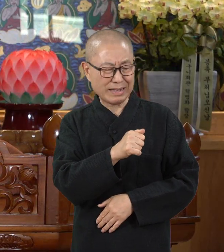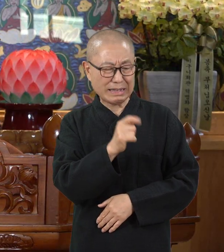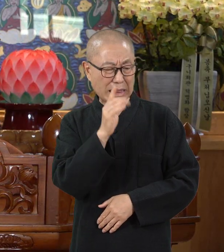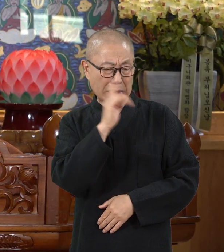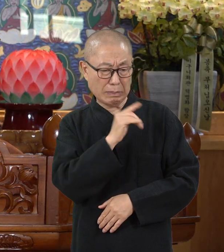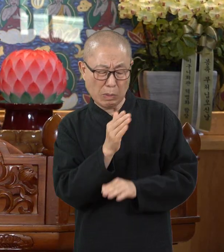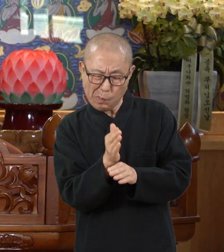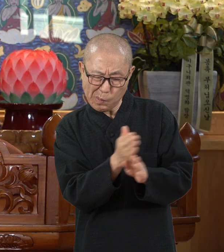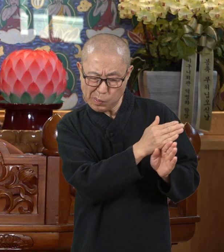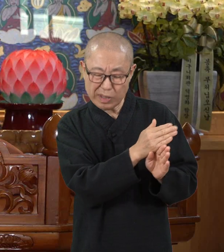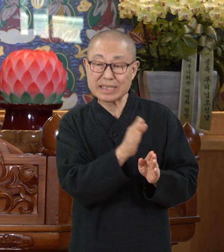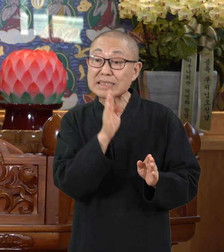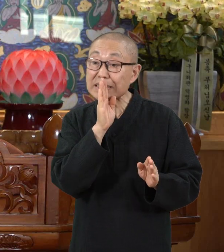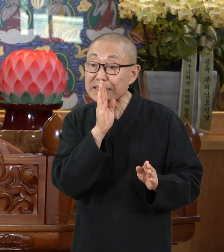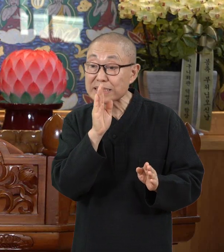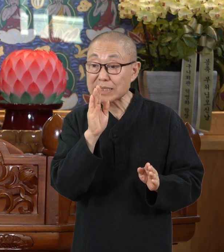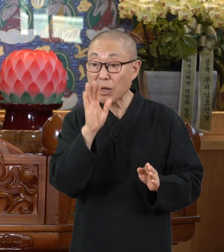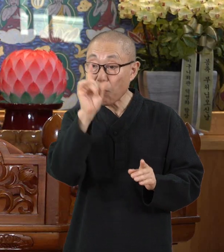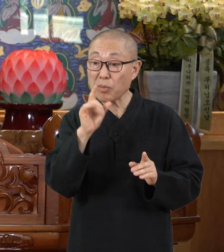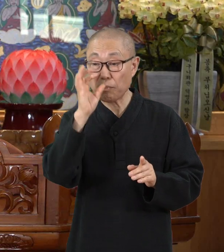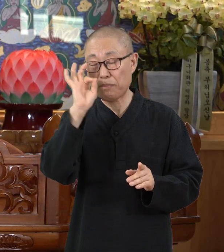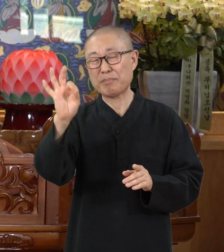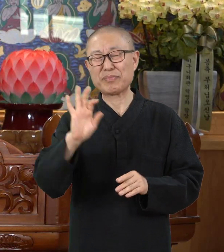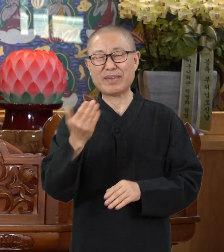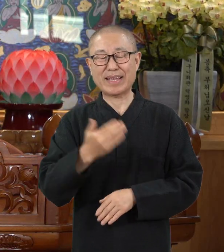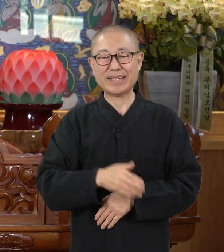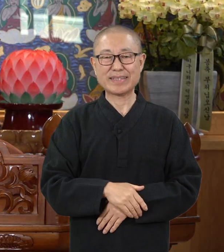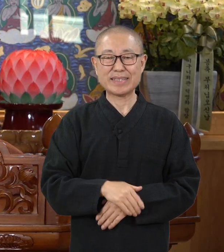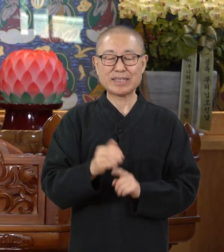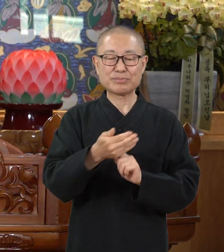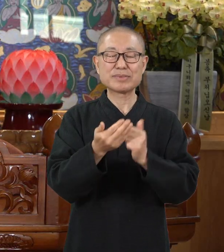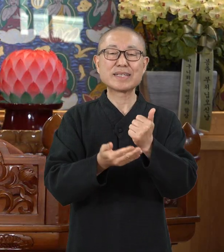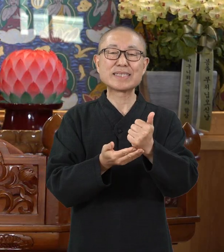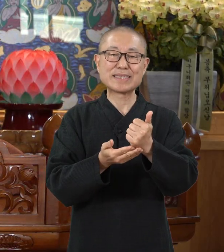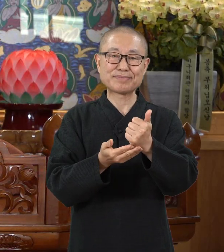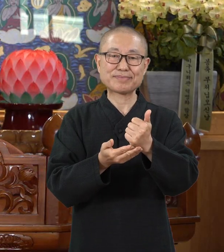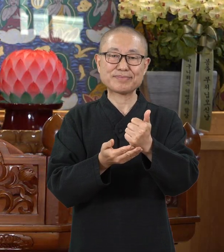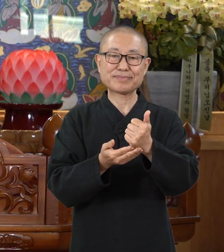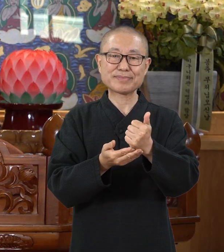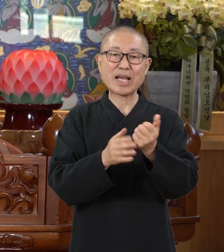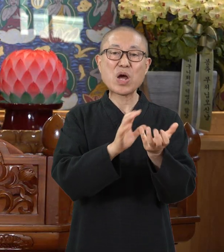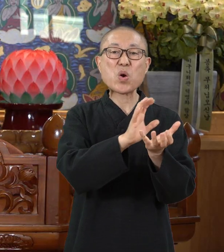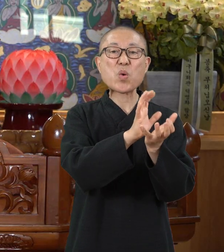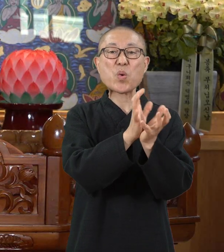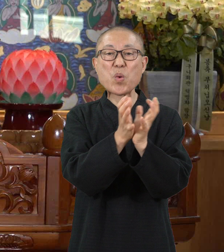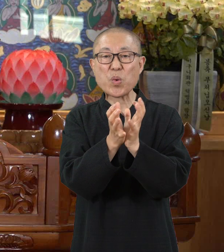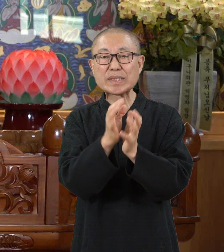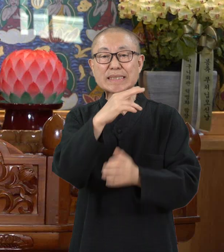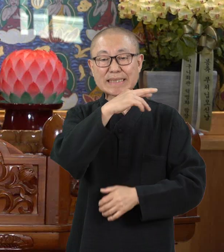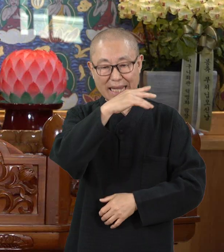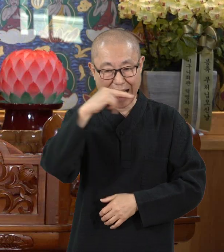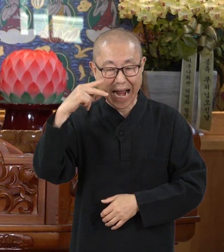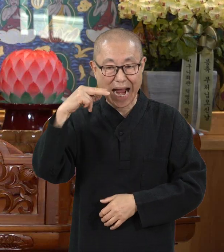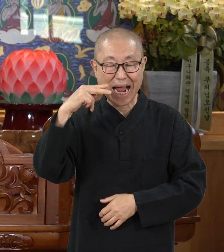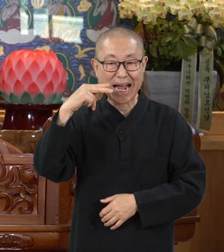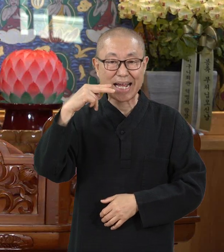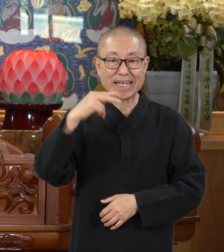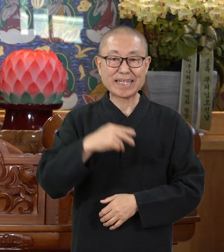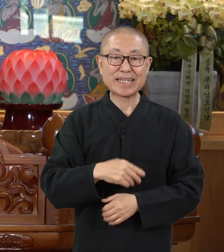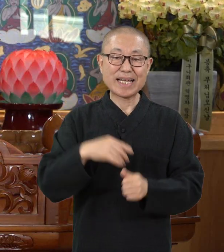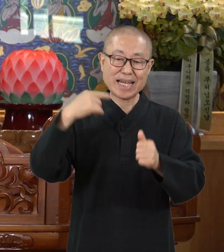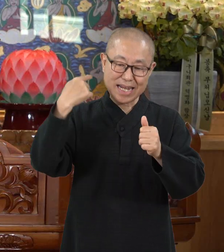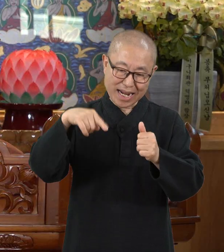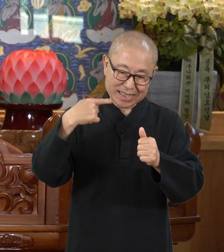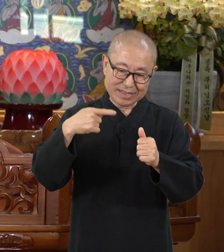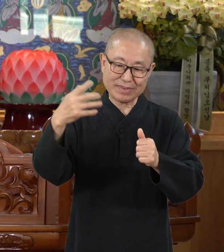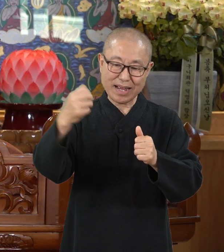진실한 쪽으로 우리가 걸어가면 되거든요. 그것을 부처님께서는 꽃이 내뿜는 향기,